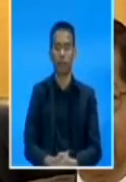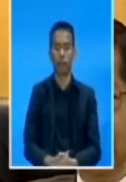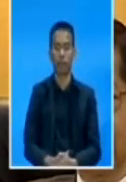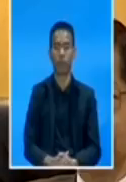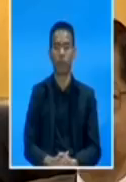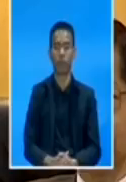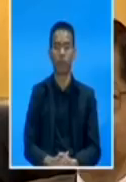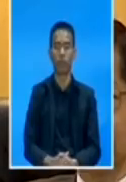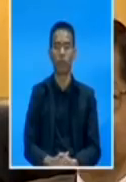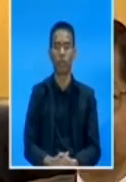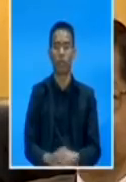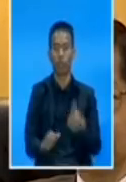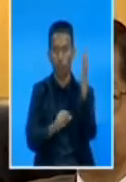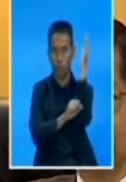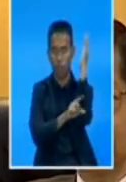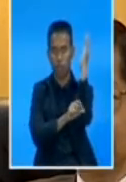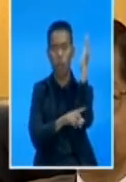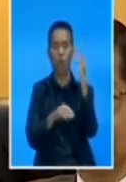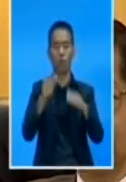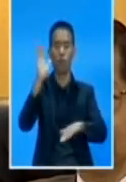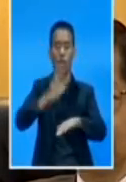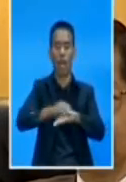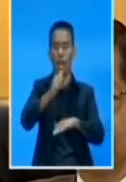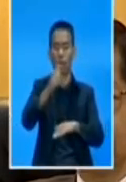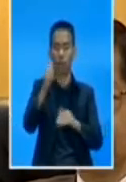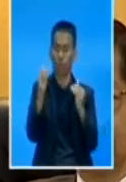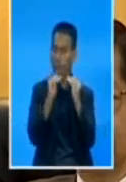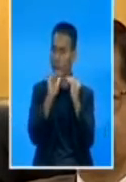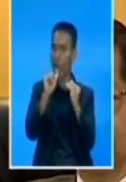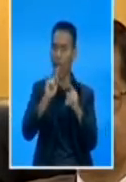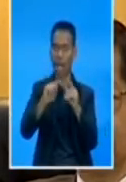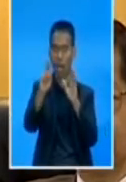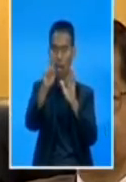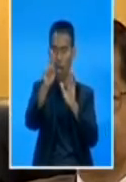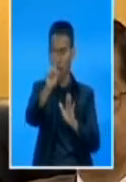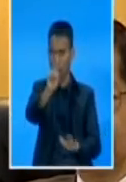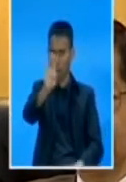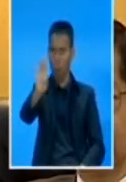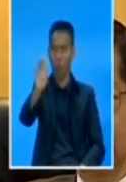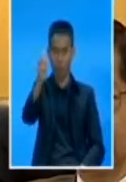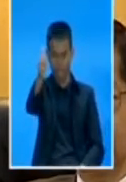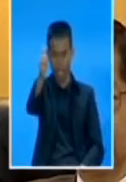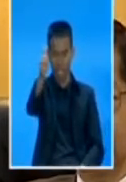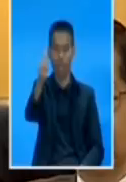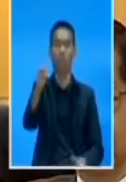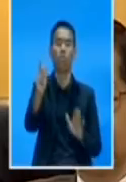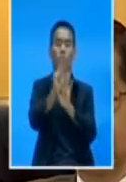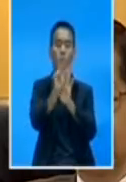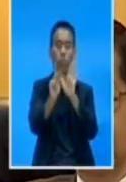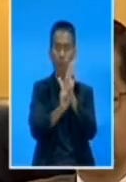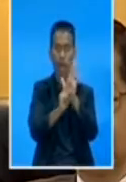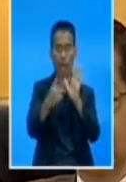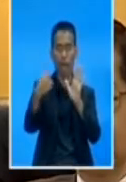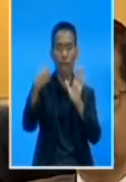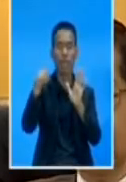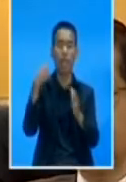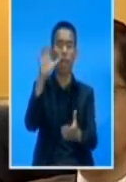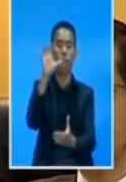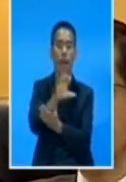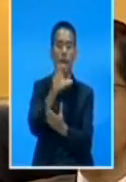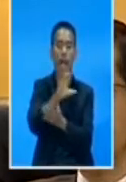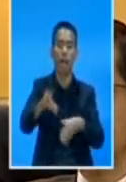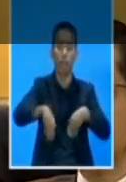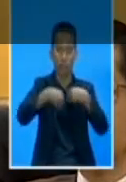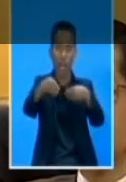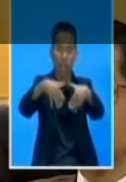สิงคโปร์เขาไม่เก่งเท่าเราแต่ระบบเขาดีกว่าเราเขามีกฎหมายอยู่ฉบับหนึ่งครับบังคับให้ภาคประช